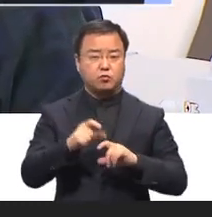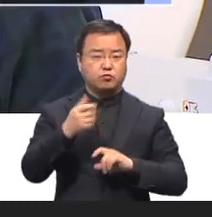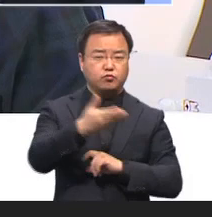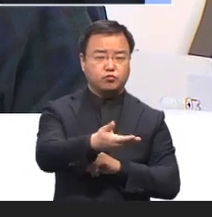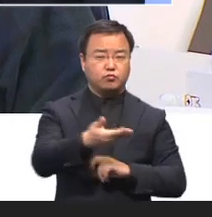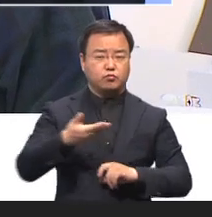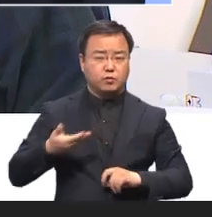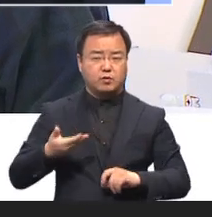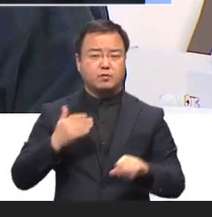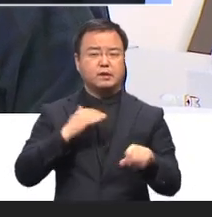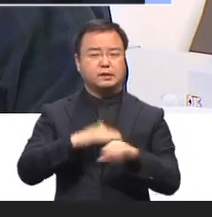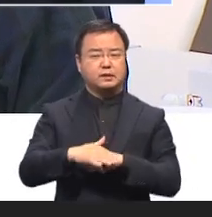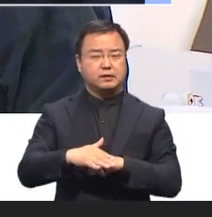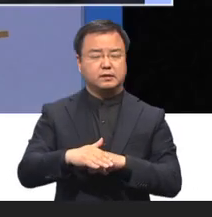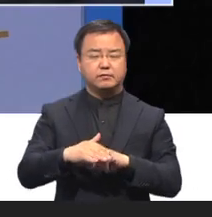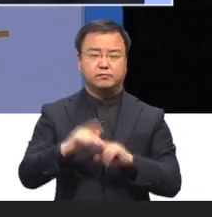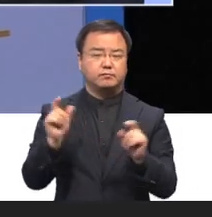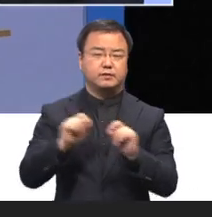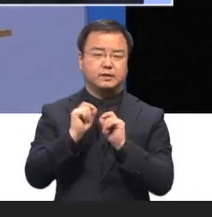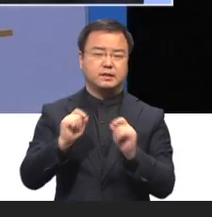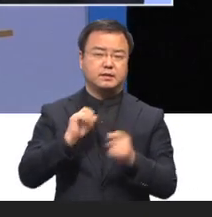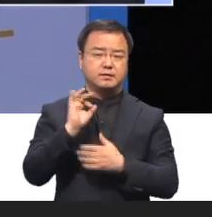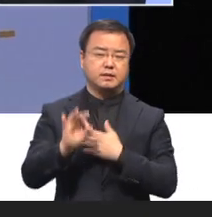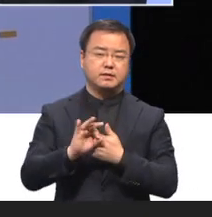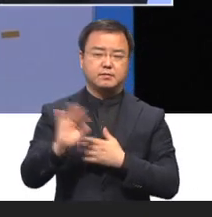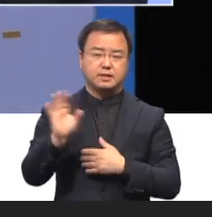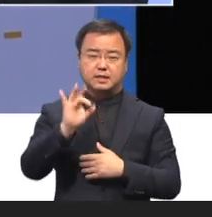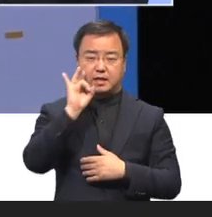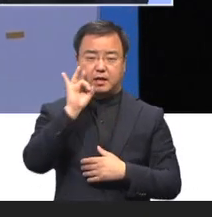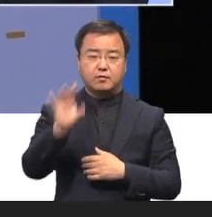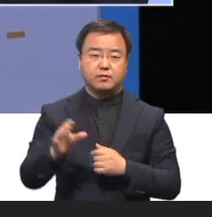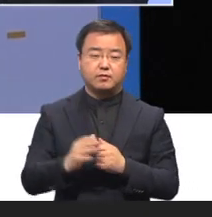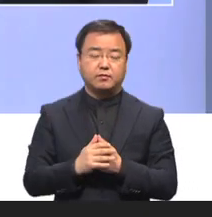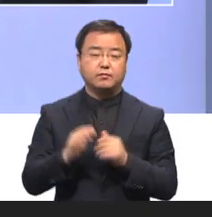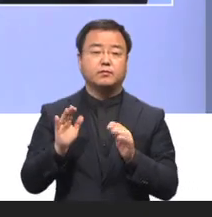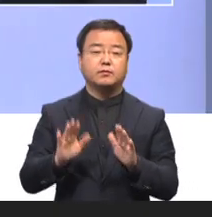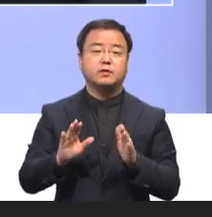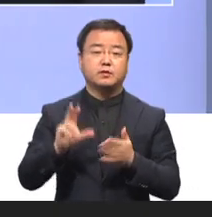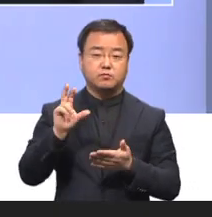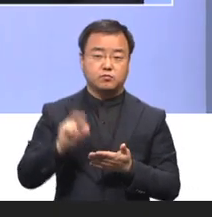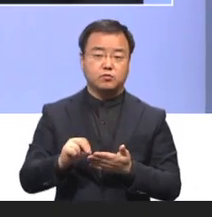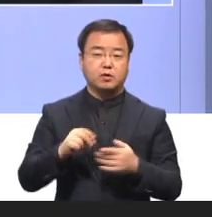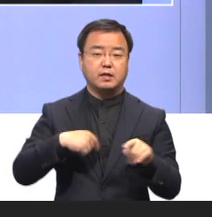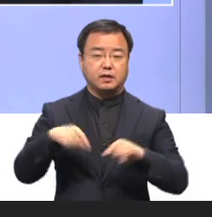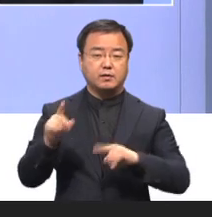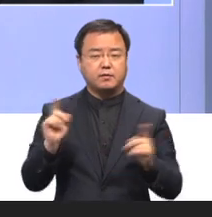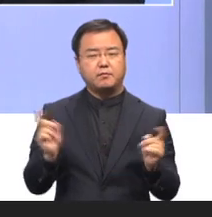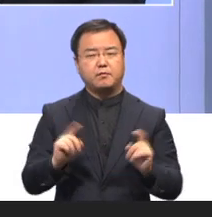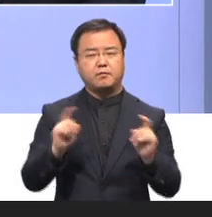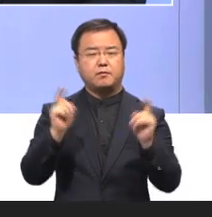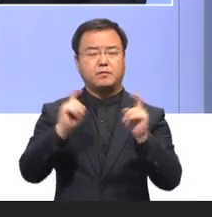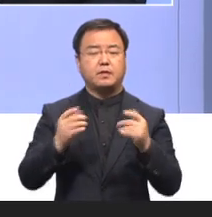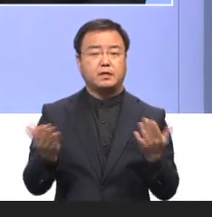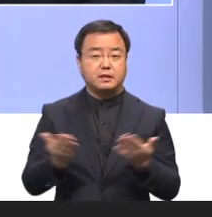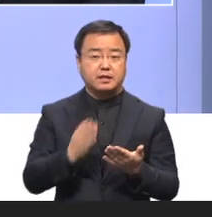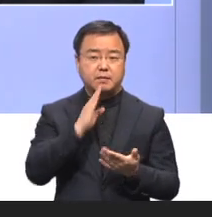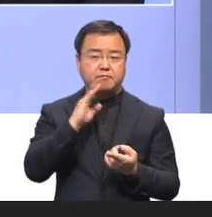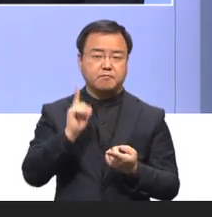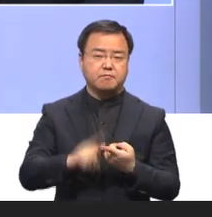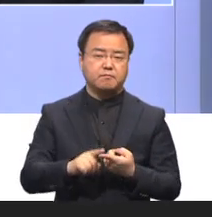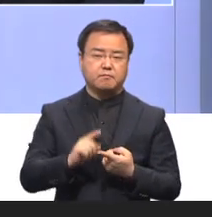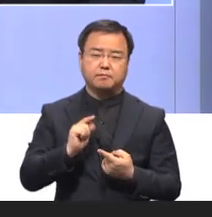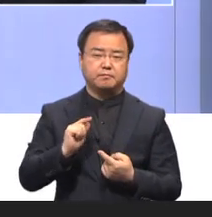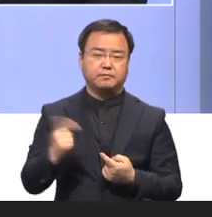하는 미봉책에 그쳐서는 안 될 것 같고요. 무엇보다 이 문제가 정치 쟁점화하는 것은 참 바람직하지 않습니다.